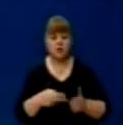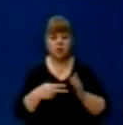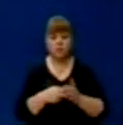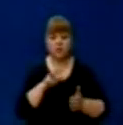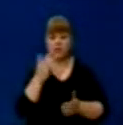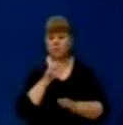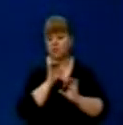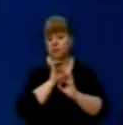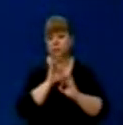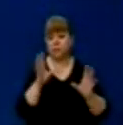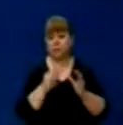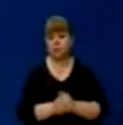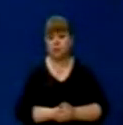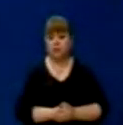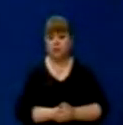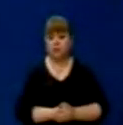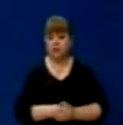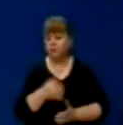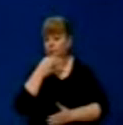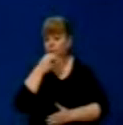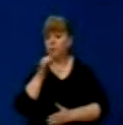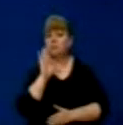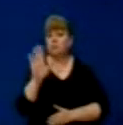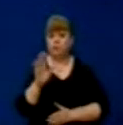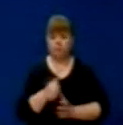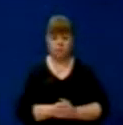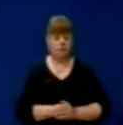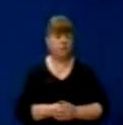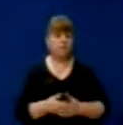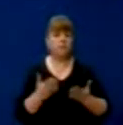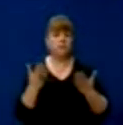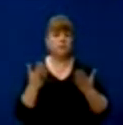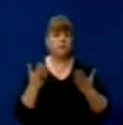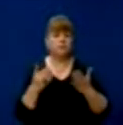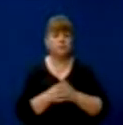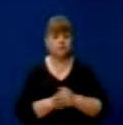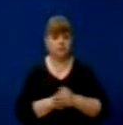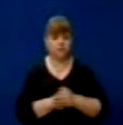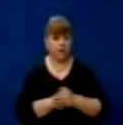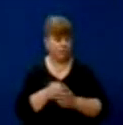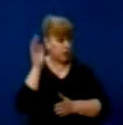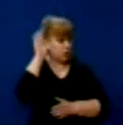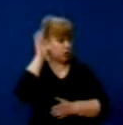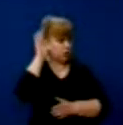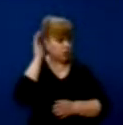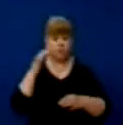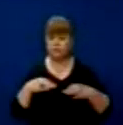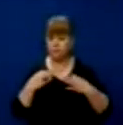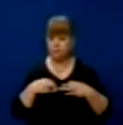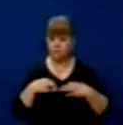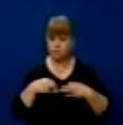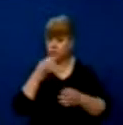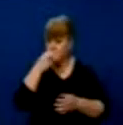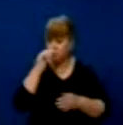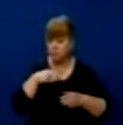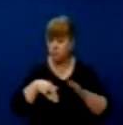nuk ka pas furnizim. Pyetja për ju është, a është duke vënë në dispozicion Ministria e Shëndetësisë hormonin e rritjes, dhe